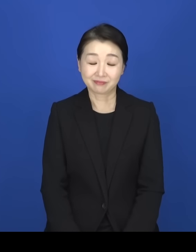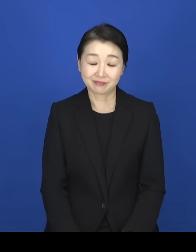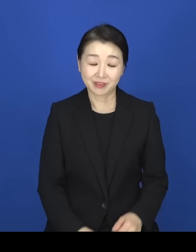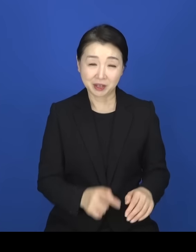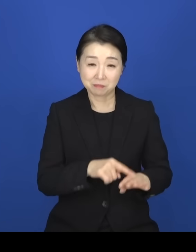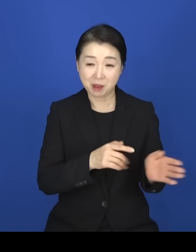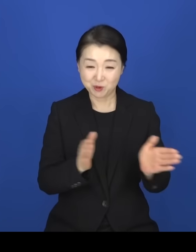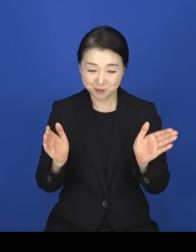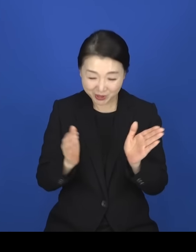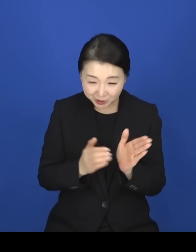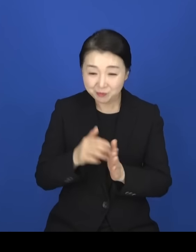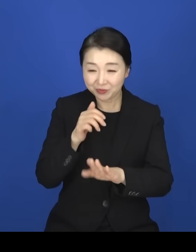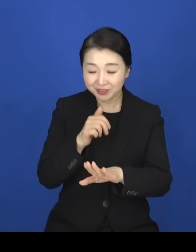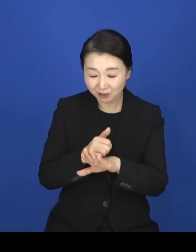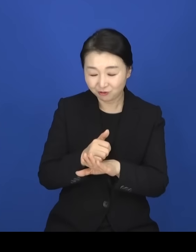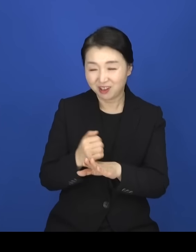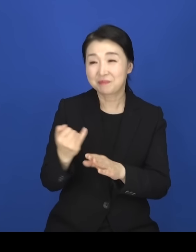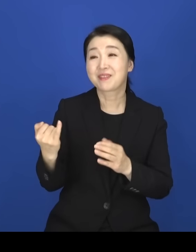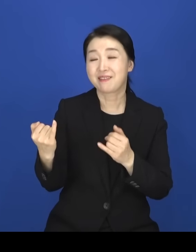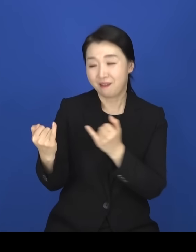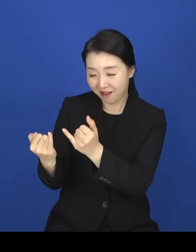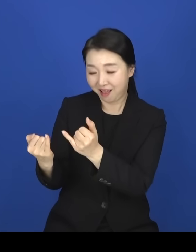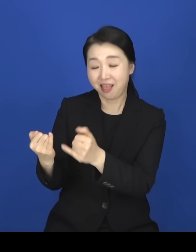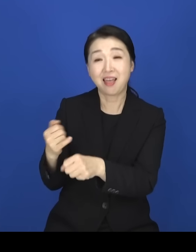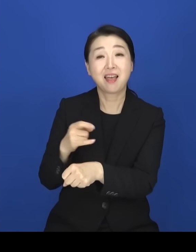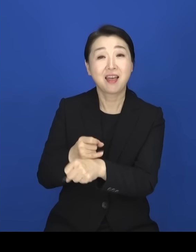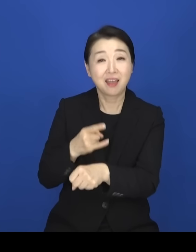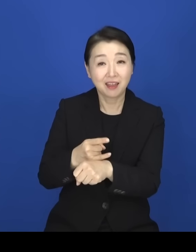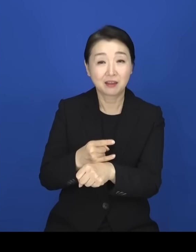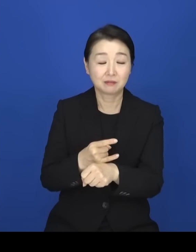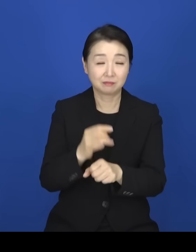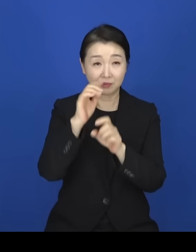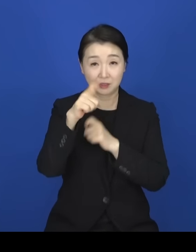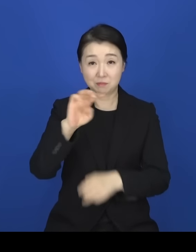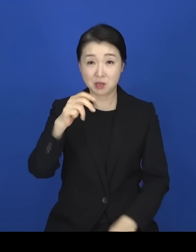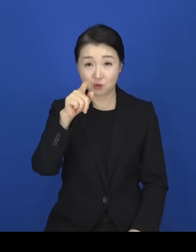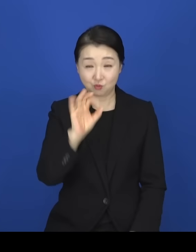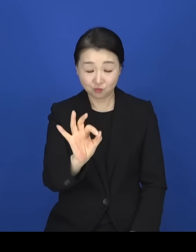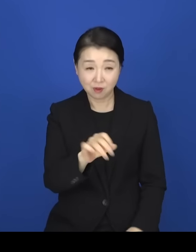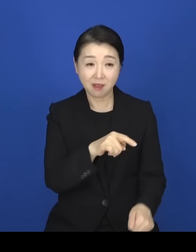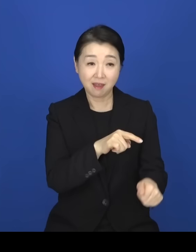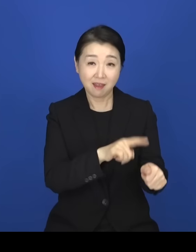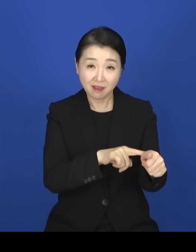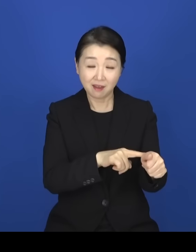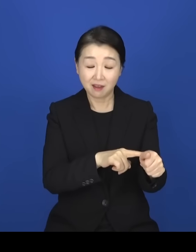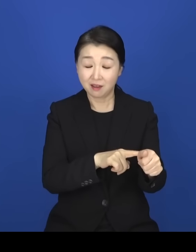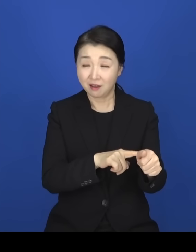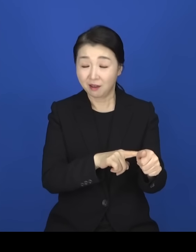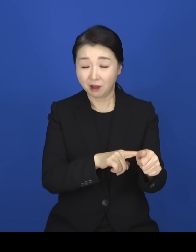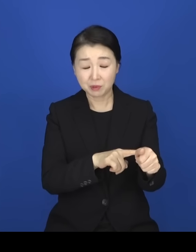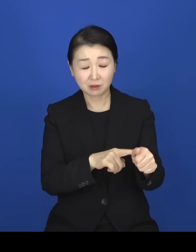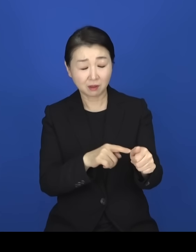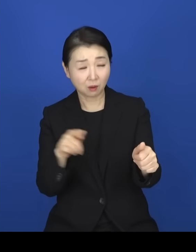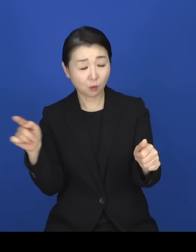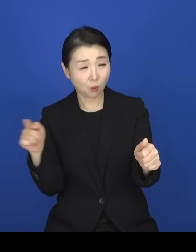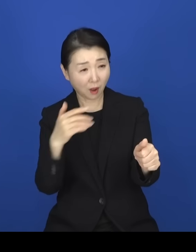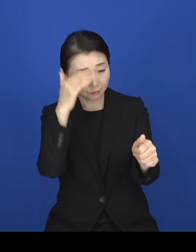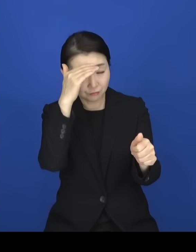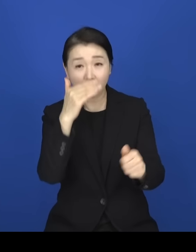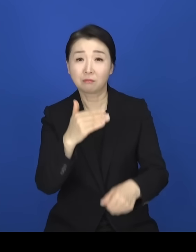예. 연락을 드려서 하겠습니다 하고 이제 민웅이 형이 할 때 이제 위 친구랑 같이 왔잖아요. 네. 그래서 민웅이 형 걸 가만히 보면서